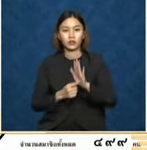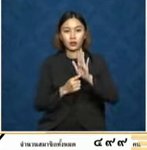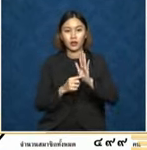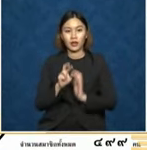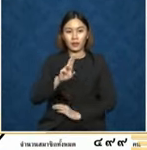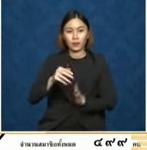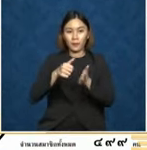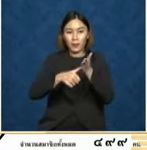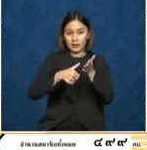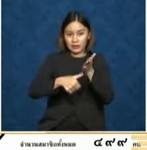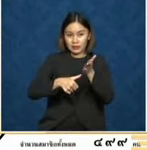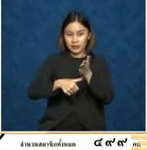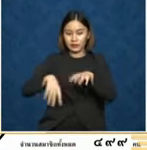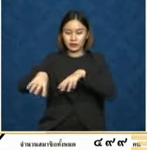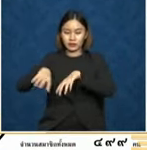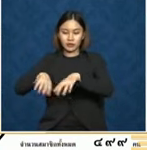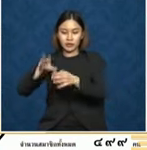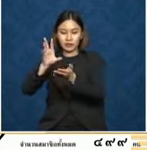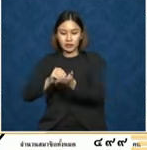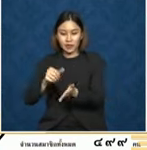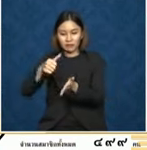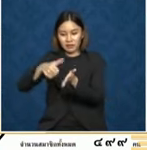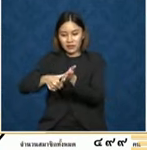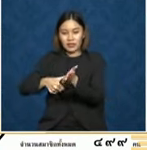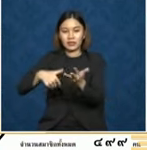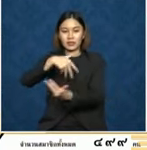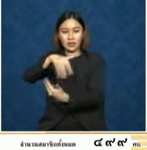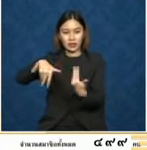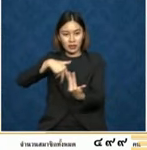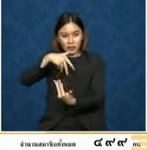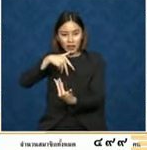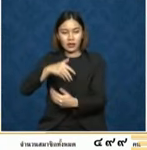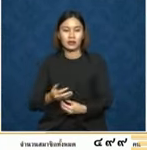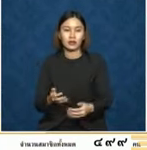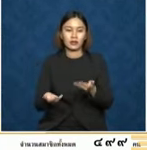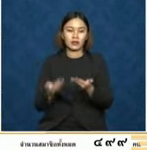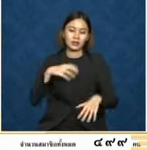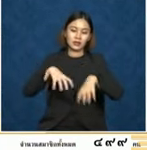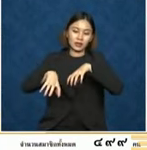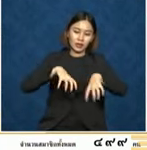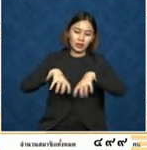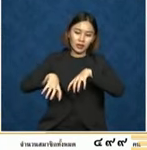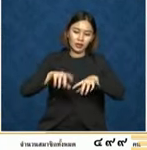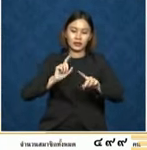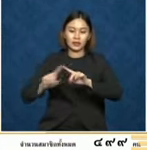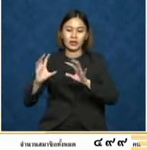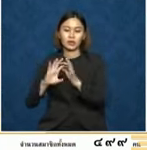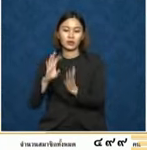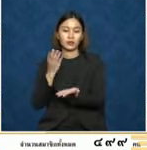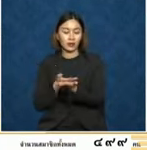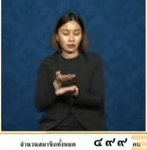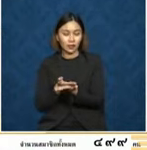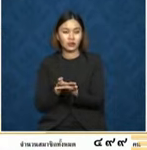าษีนะครับการจัดเก็บหนี้สาธารณะและการบริหารความเสี่ยงทางการเงินนะครับหรือแม้แต่กระทั่งการปรับตั